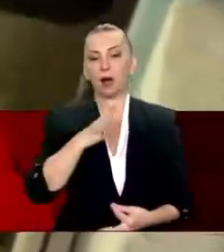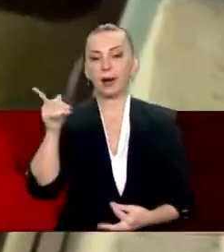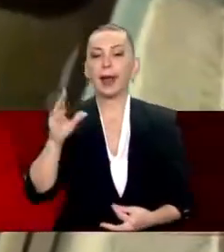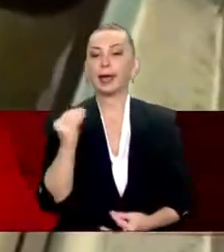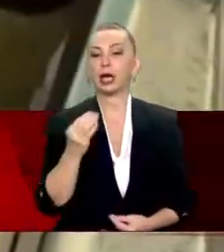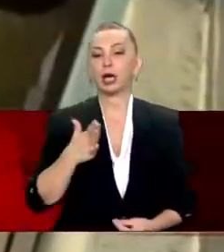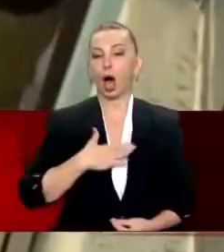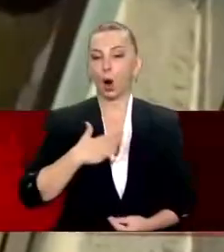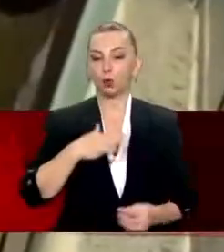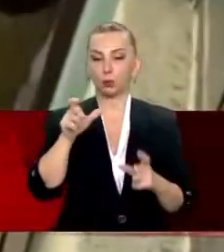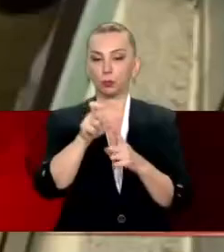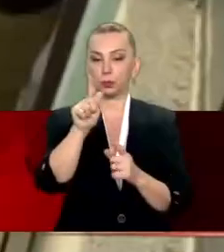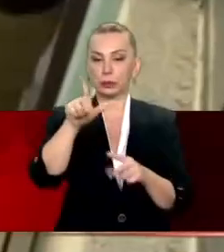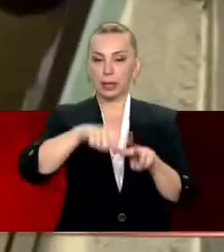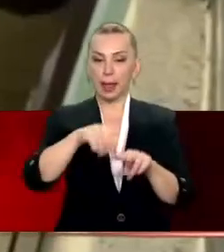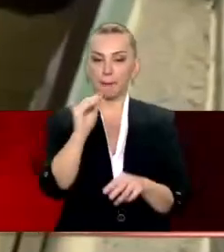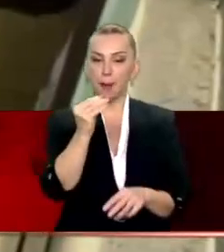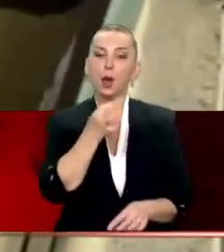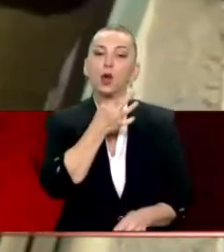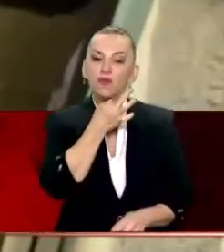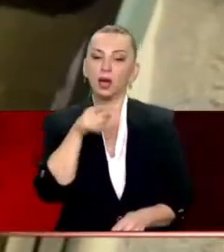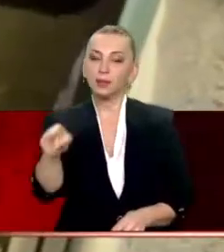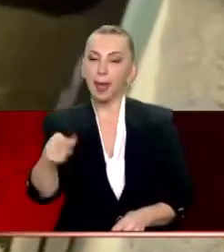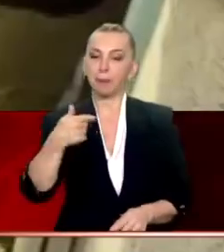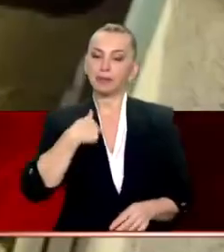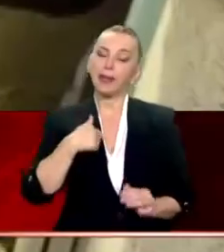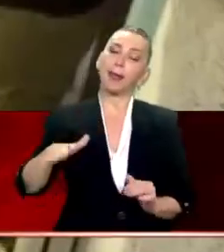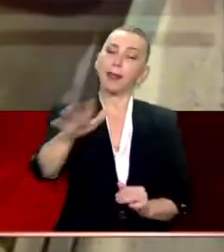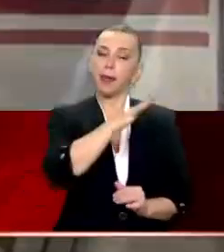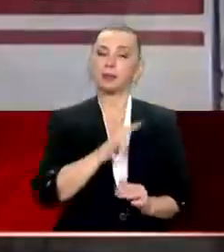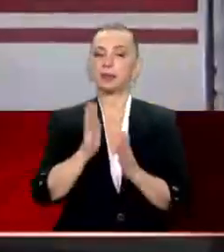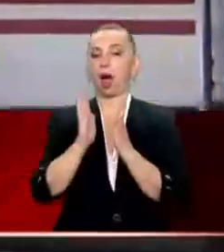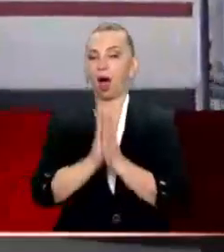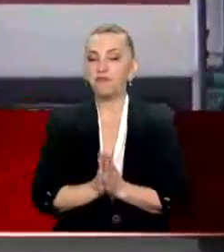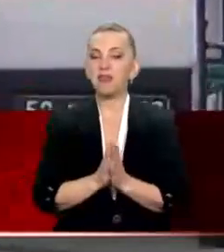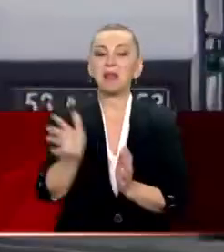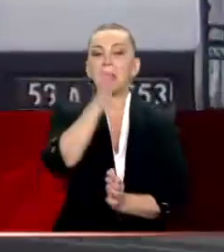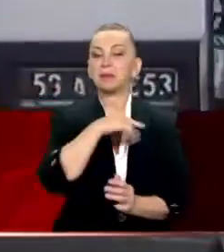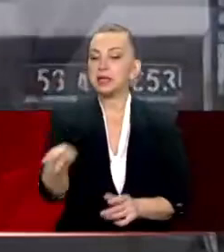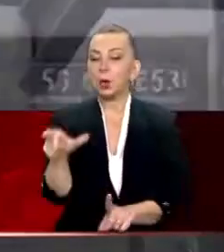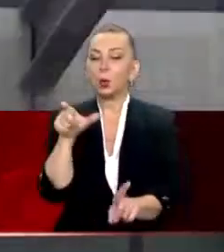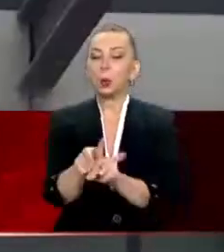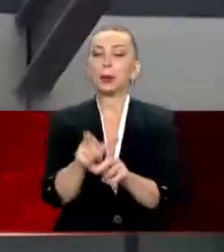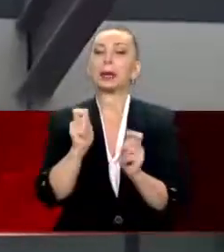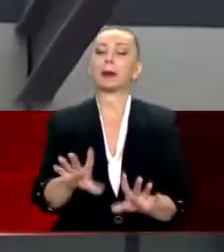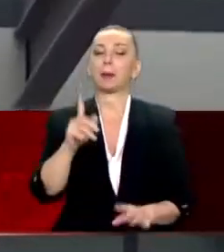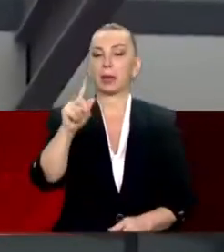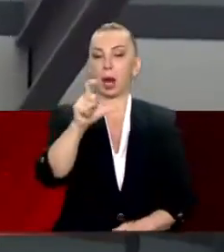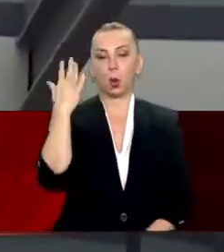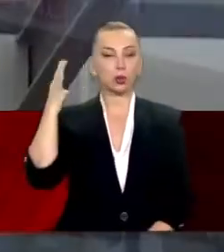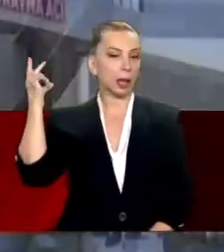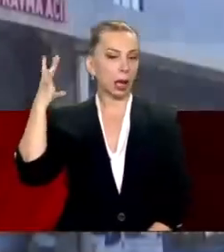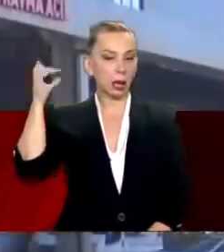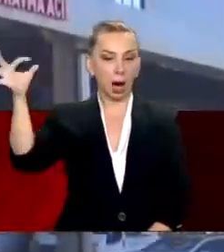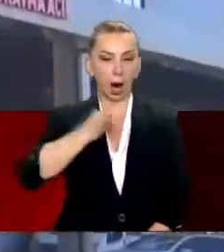bebeğimiz, ne olur bizleri affet. Seni koruyamadık. Bir ay önce Tekirdağ'dan geldi o haber.